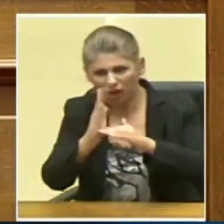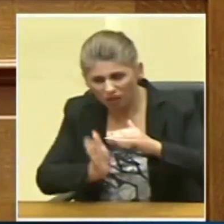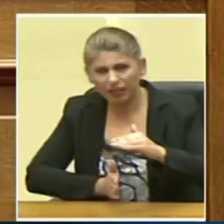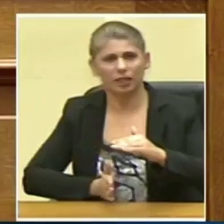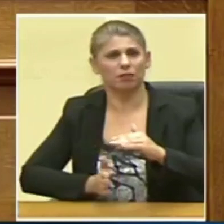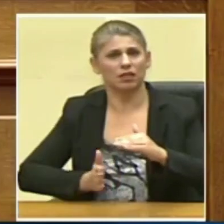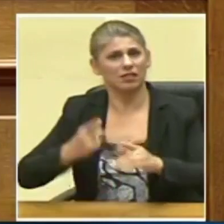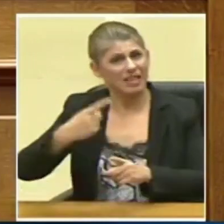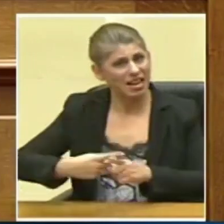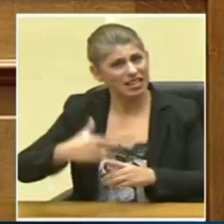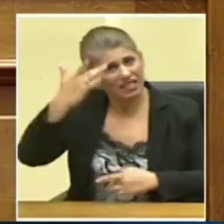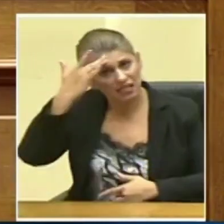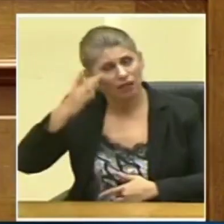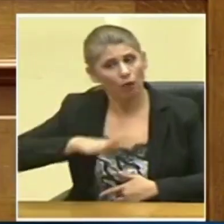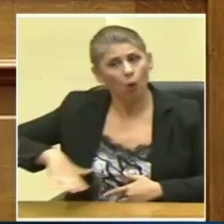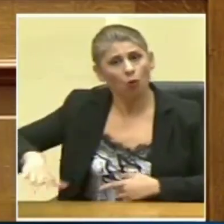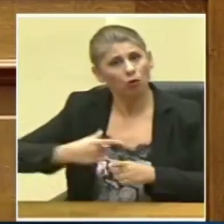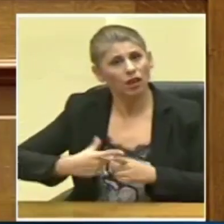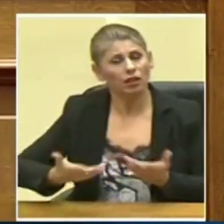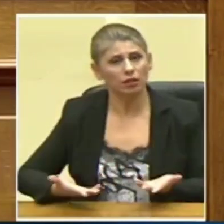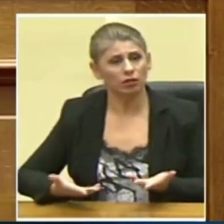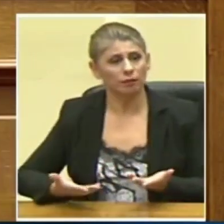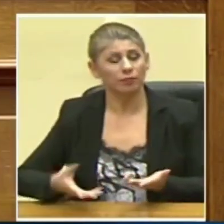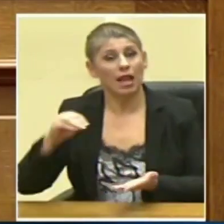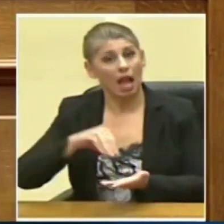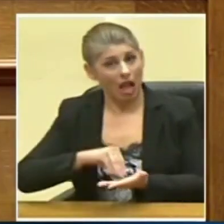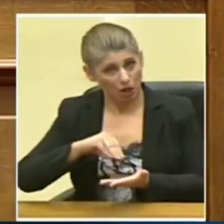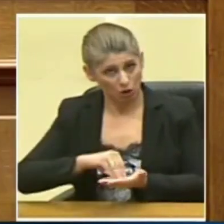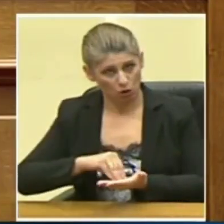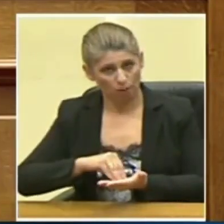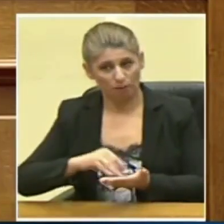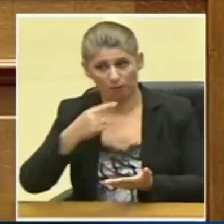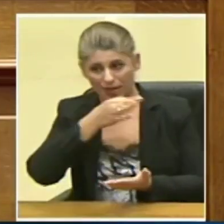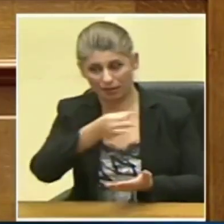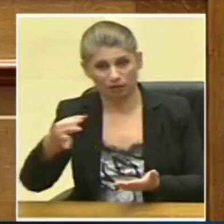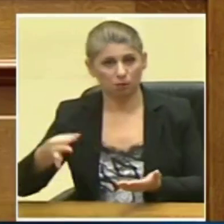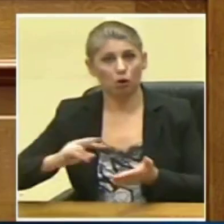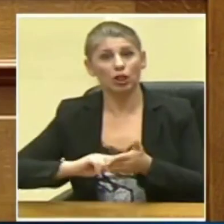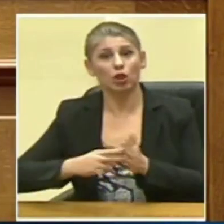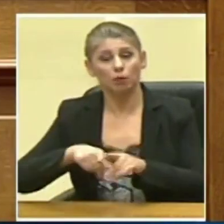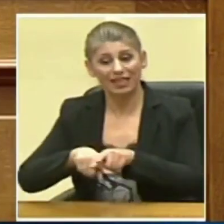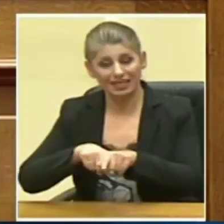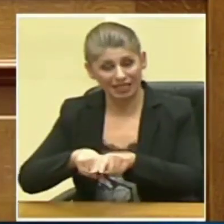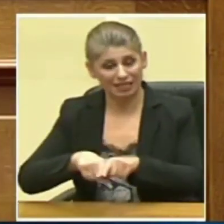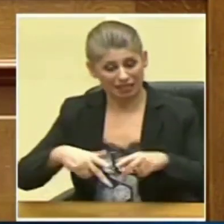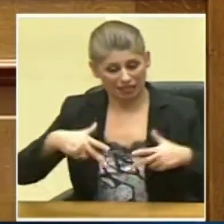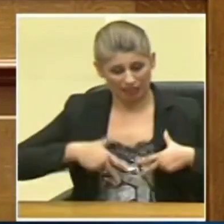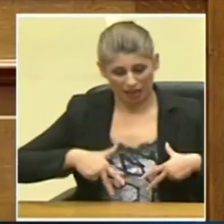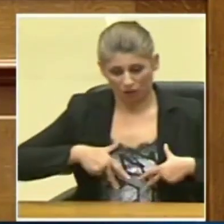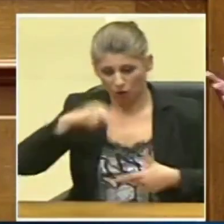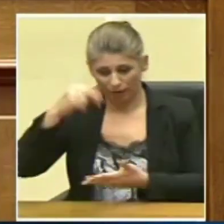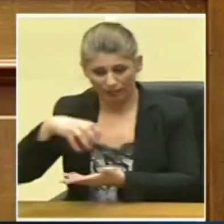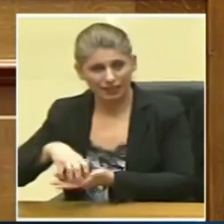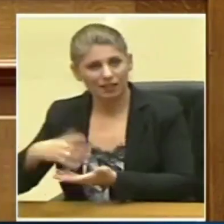στην ελληνική συνείδηση των Ελλήνων. Επίσης, να επισημάνουμε ότι οι οικονομικές σχέσεις κράτους-εκκλησίας αποτελούν